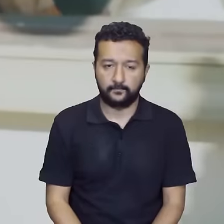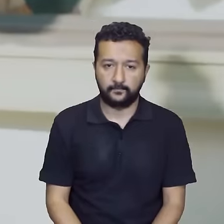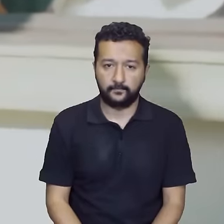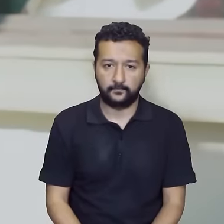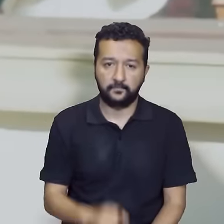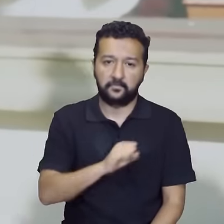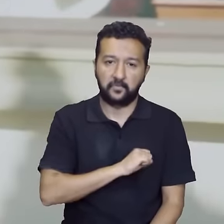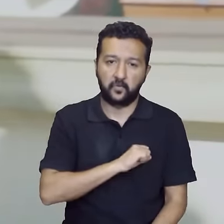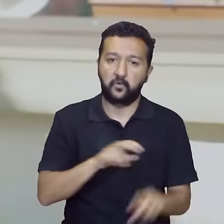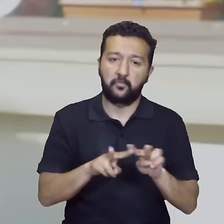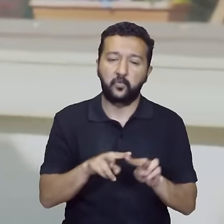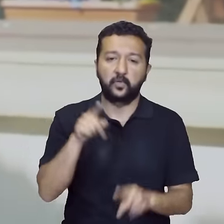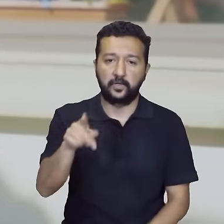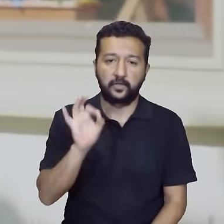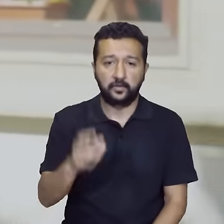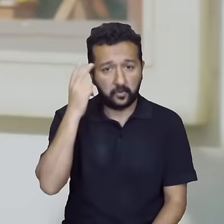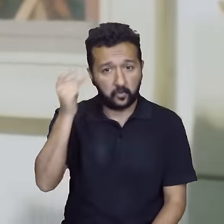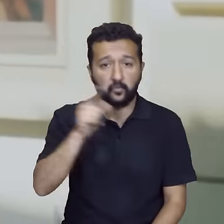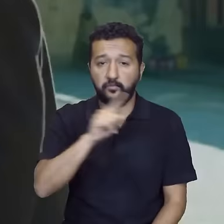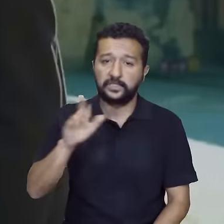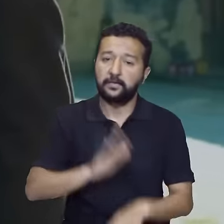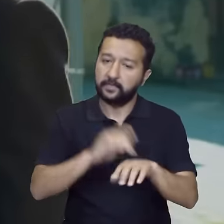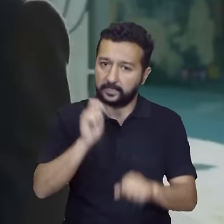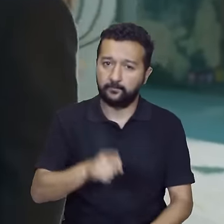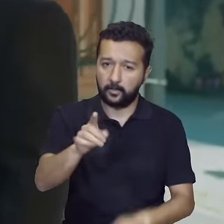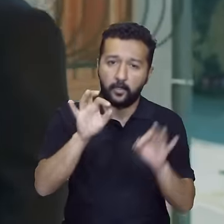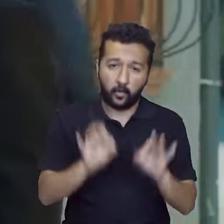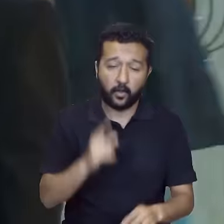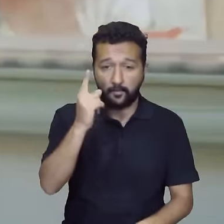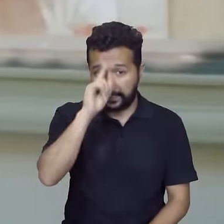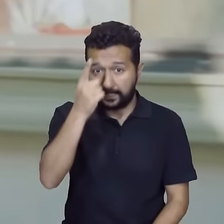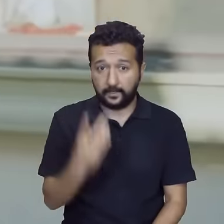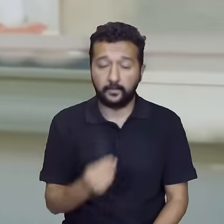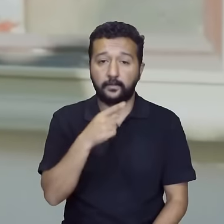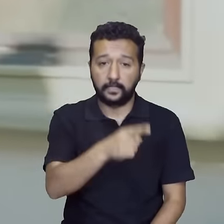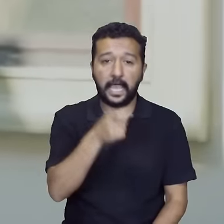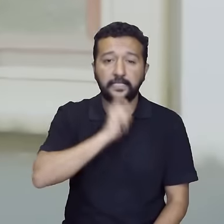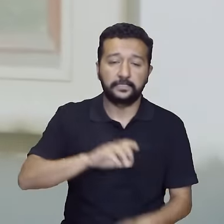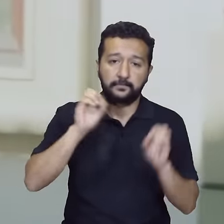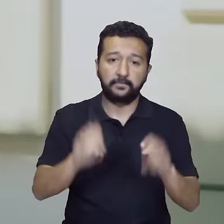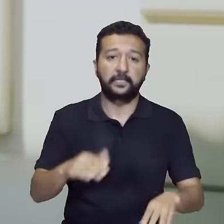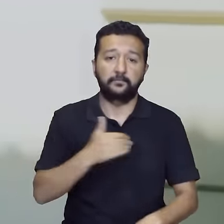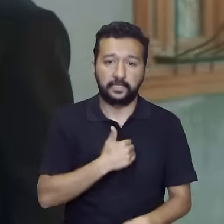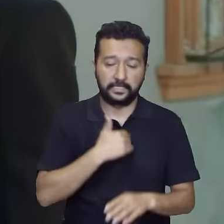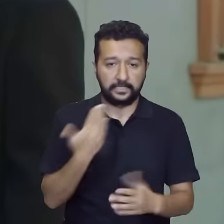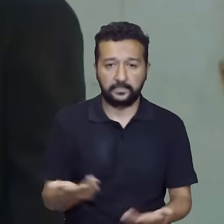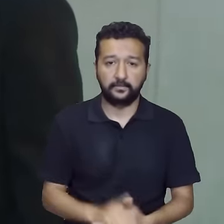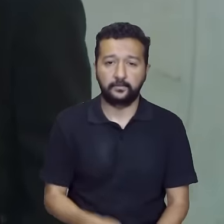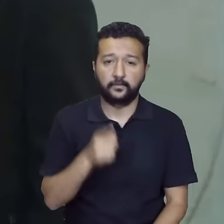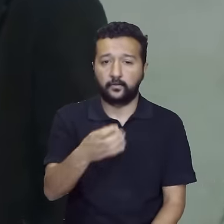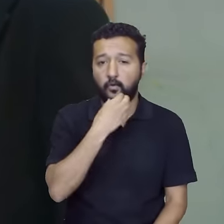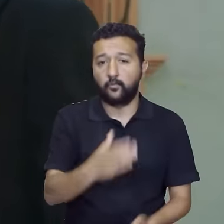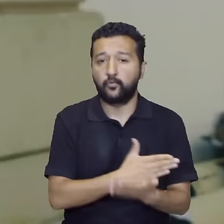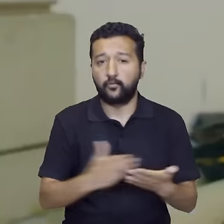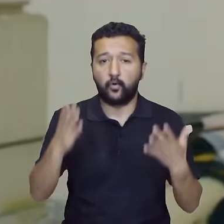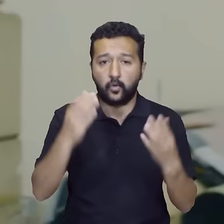Mahalle. Korkak Münir. Unutmayacağım yaptığını. Öyle bir başıma kolu kanadı kırık bıraktın ya beni.